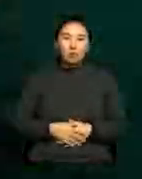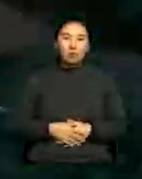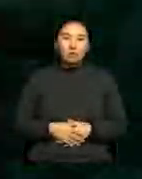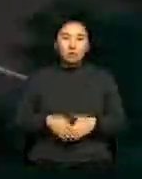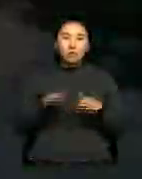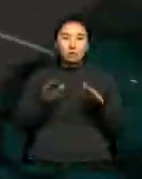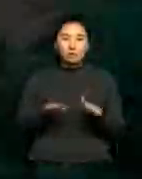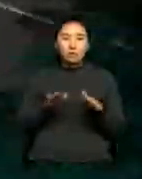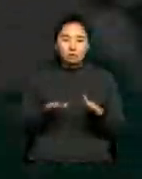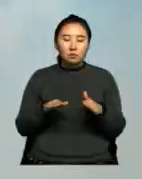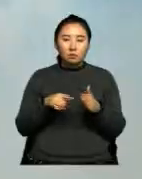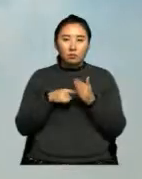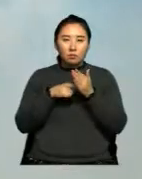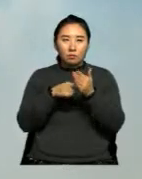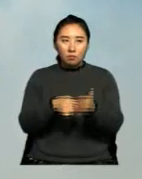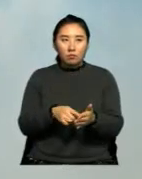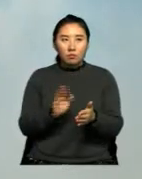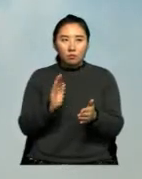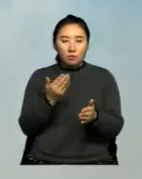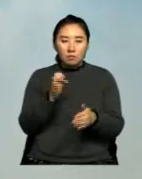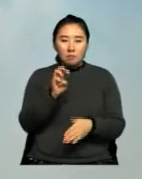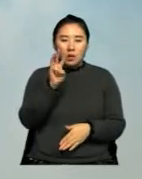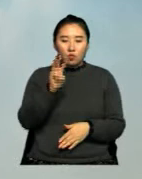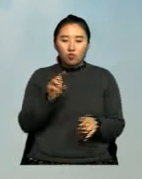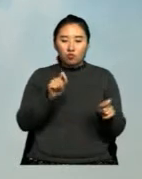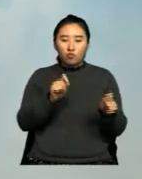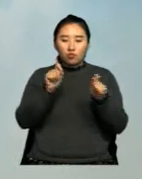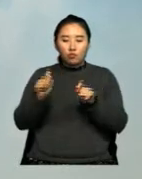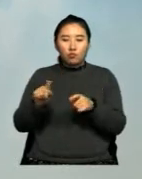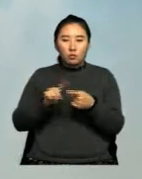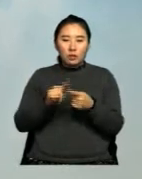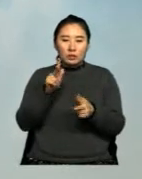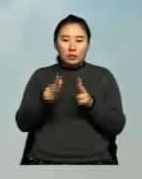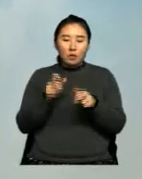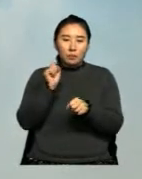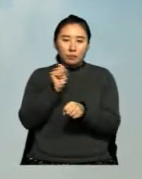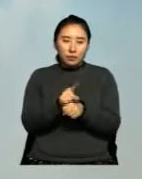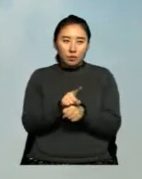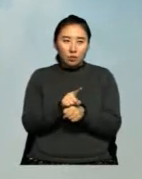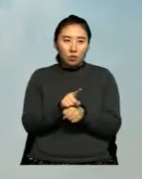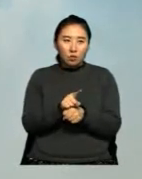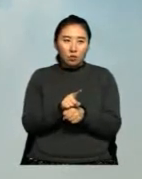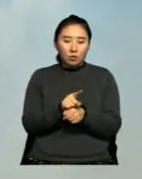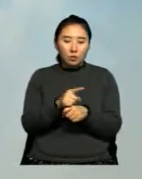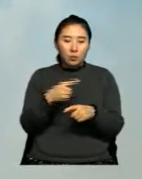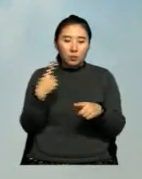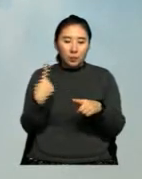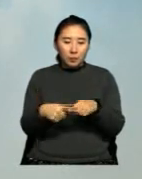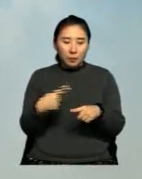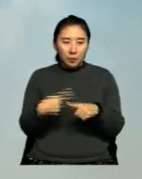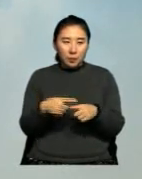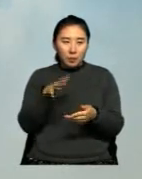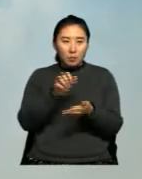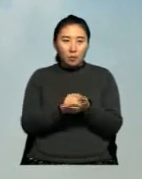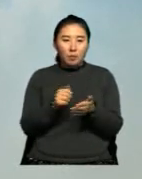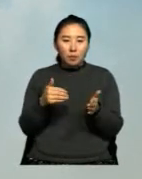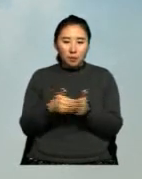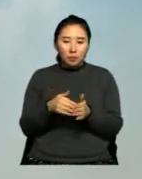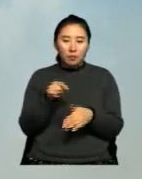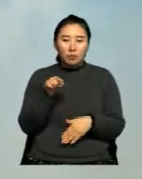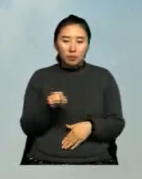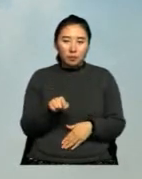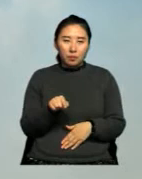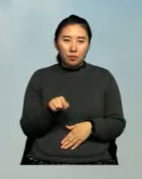이번에 여타 를 통과했다 라는 것은 이 파주 연장에 대한 사업성과 그 다음에 타당성을 확보를 했다는 겁니다 이것은